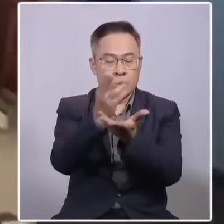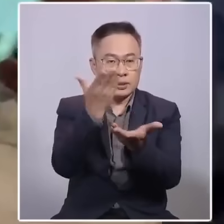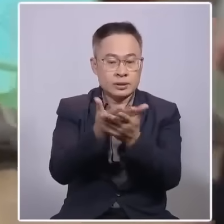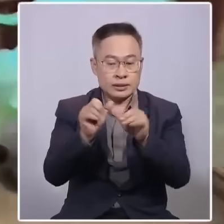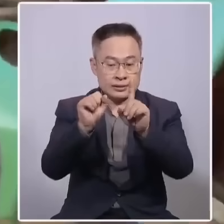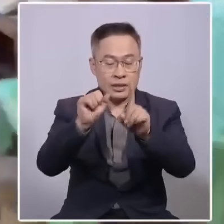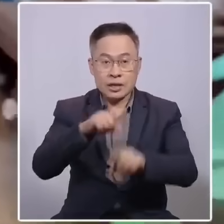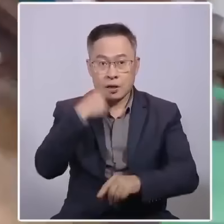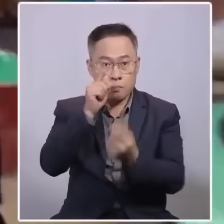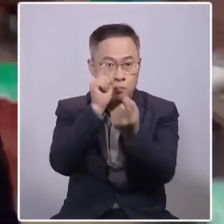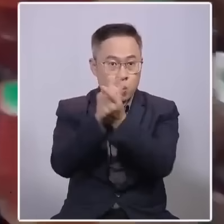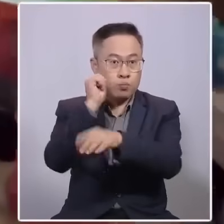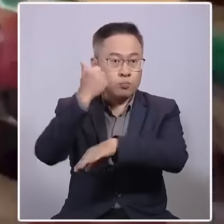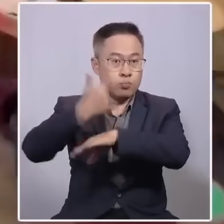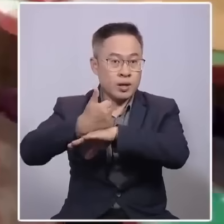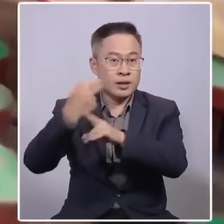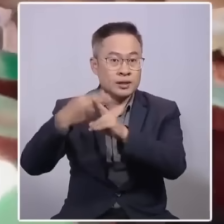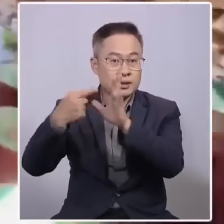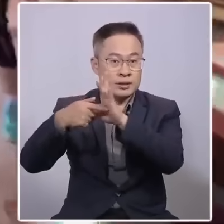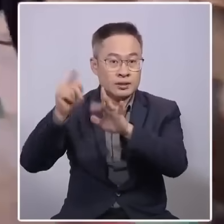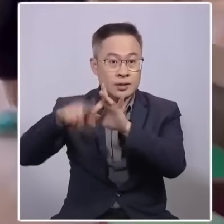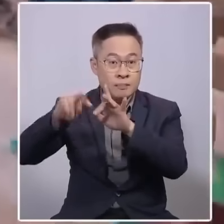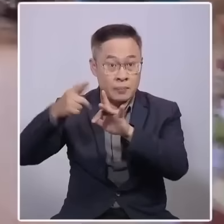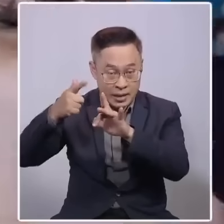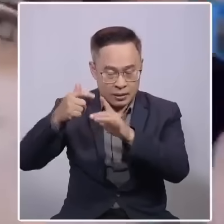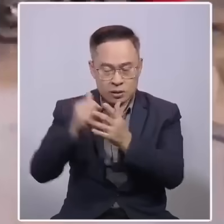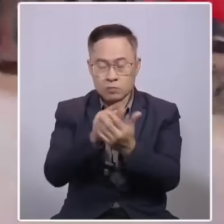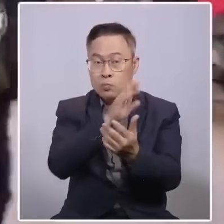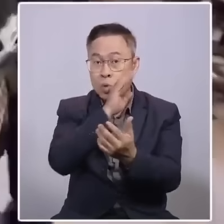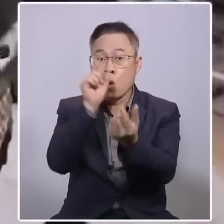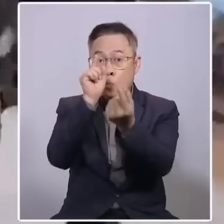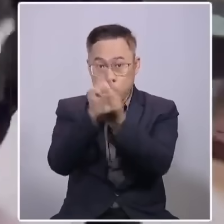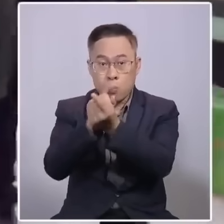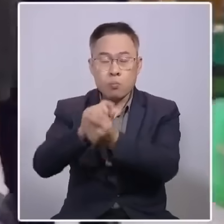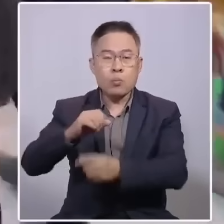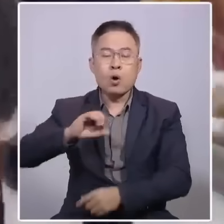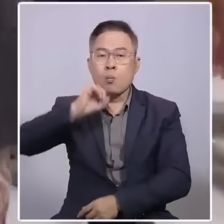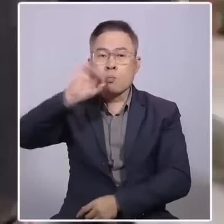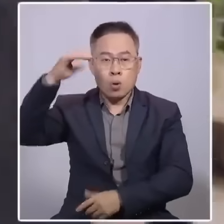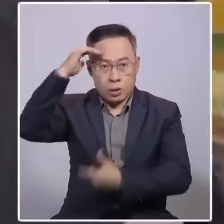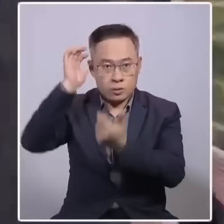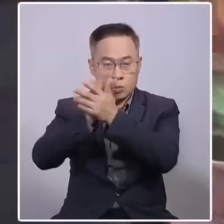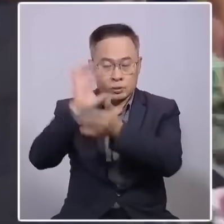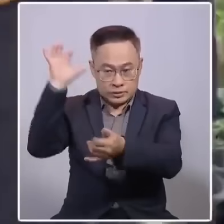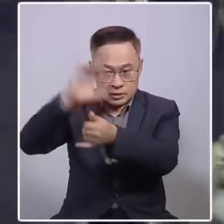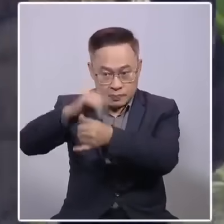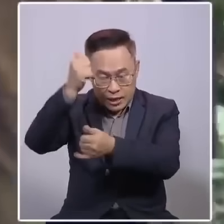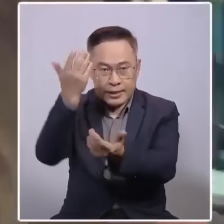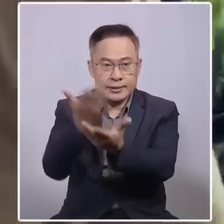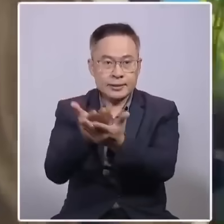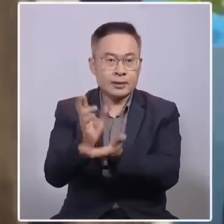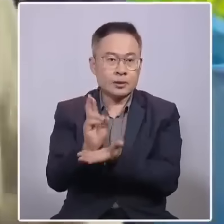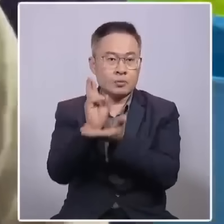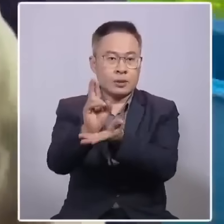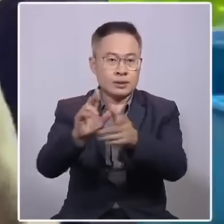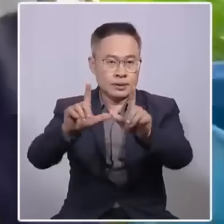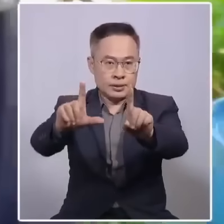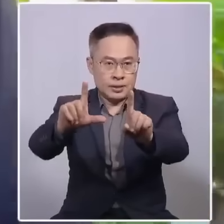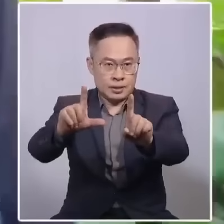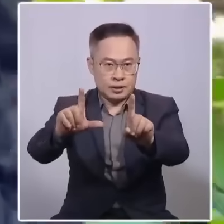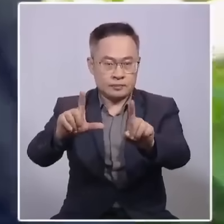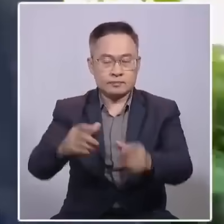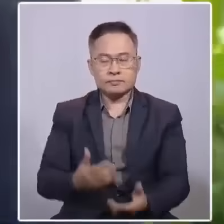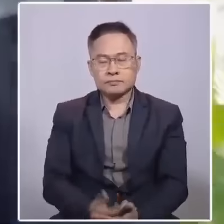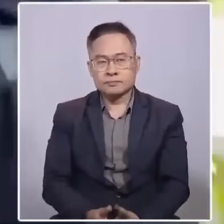ฉะนั้นใครมีเบาะแสที่นำไปสู่การจับกุมแจ้ง 191หรือว่าทางเรือนจำกลางนครศรีธรรมราชได้เลยนะคะมีรายงานข่าวด้วยนะครับ